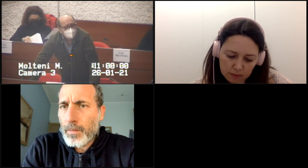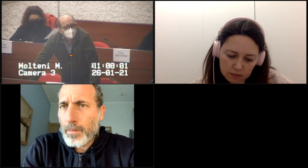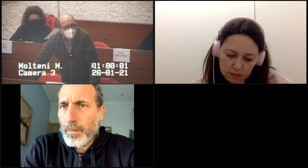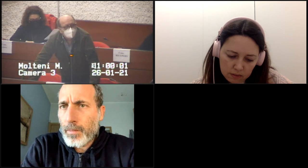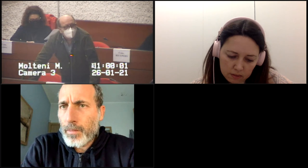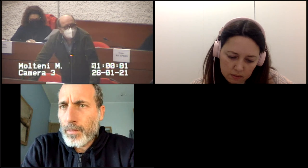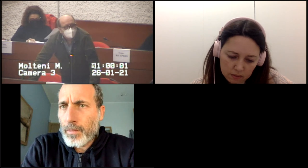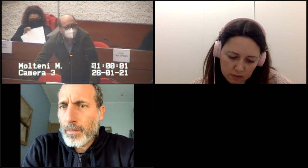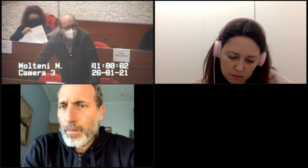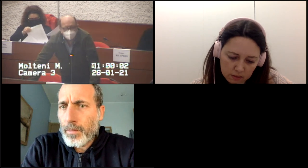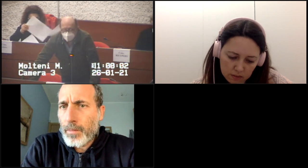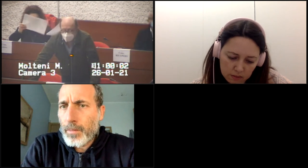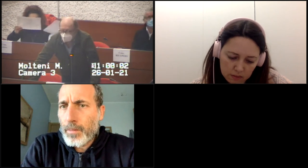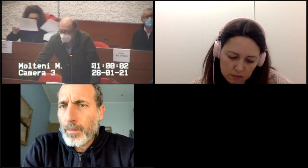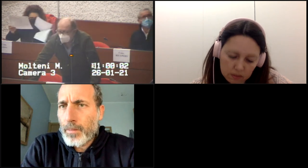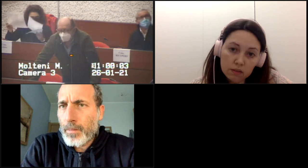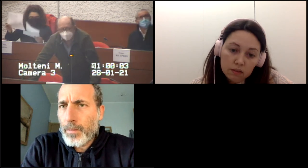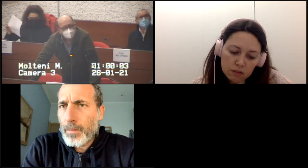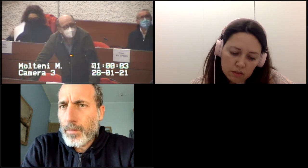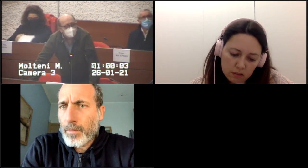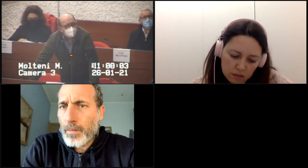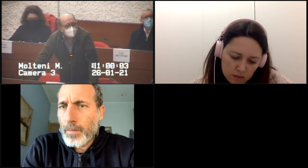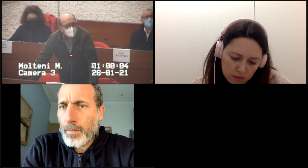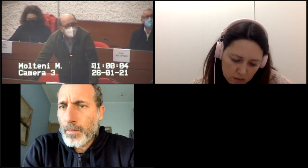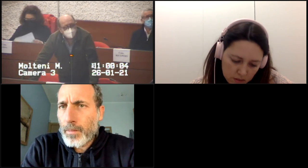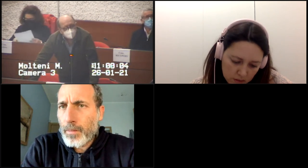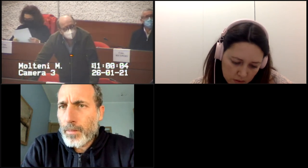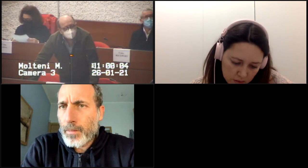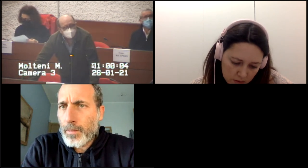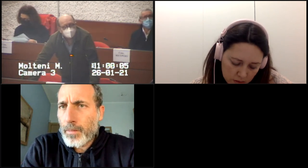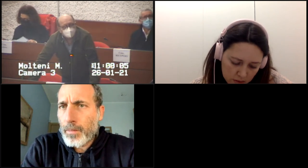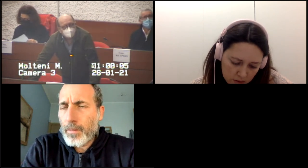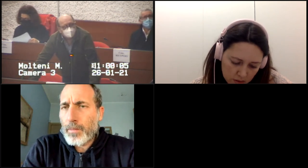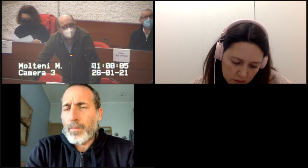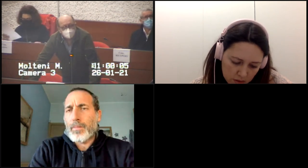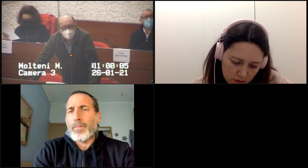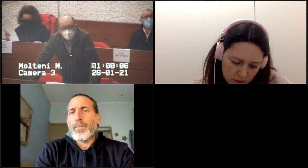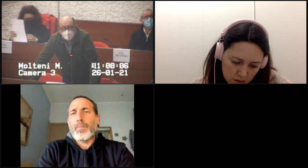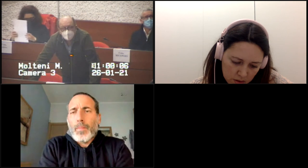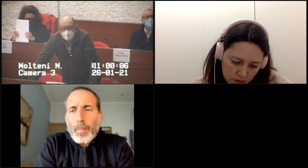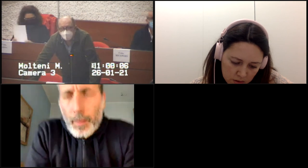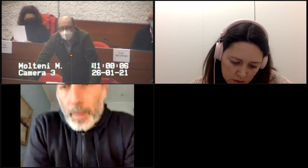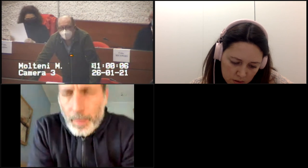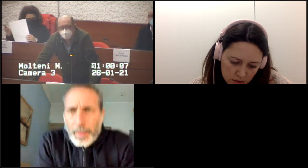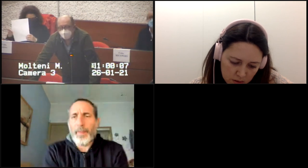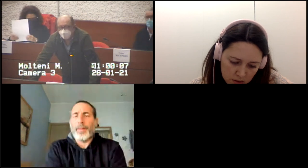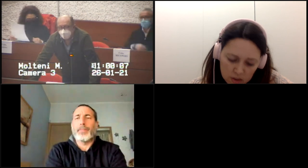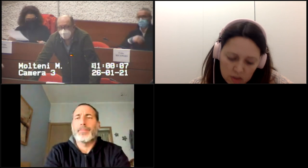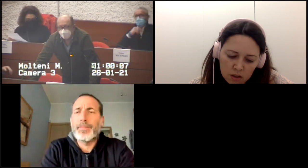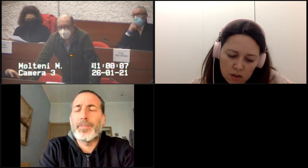l'organo deputato, se vogliamo chiamiamolo organo, chiamiamolo momento, chiamiamolo quello che vogliamo,